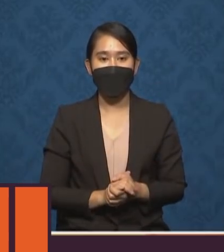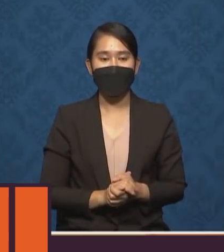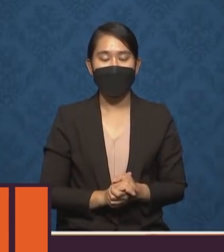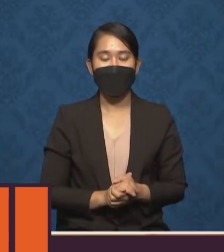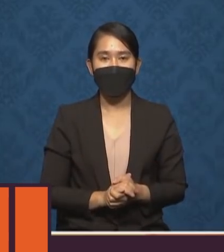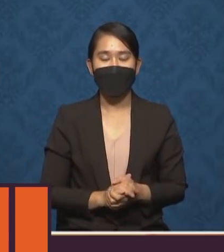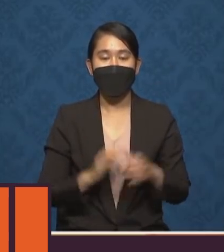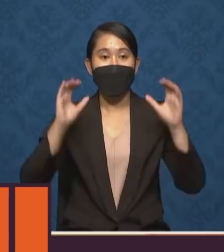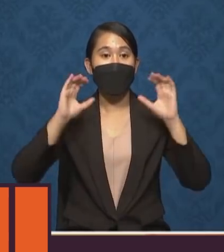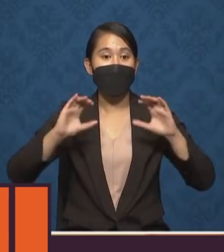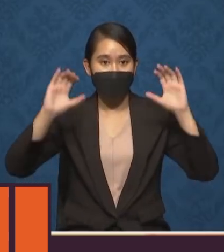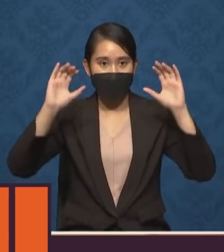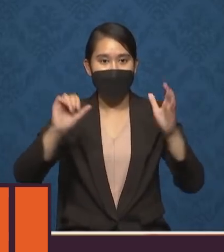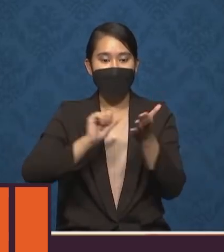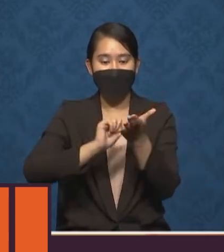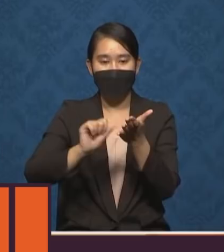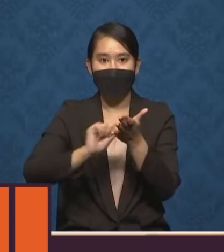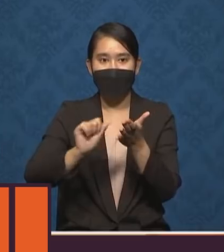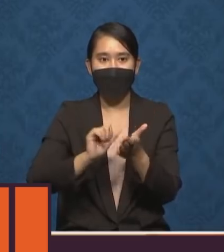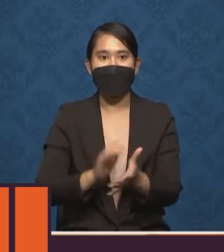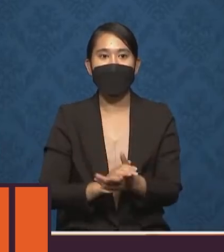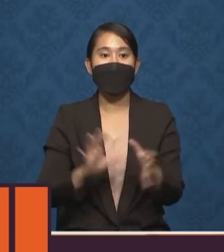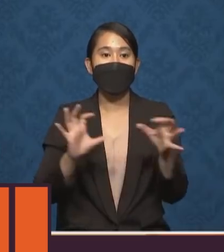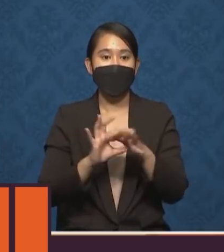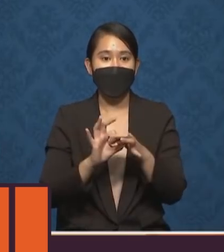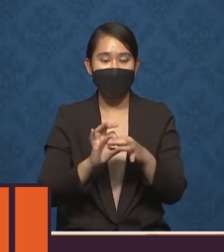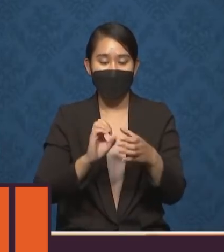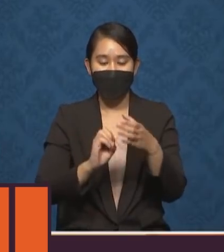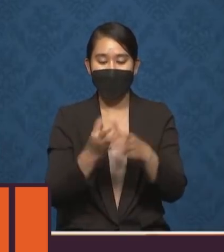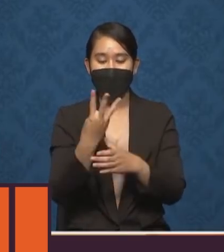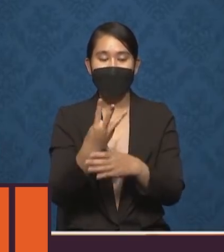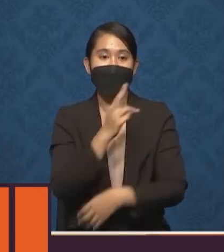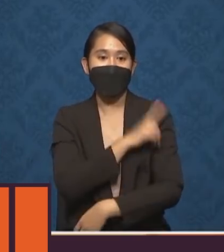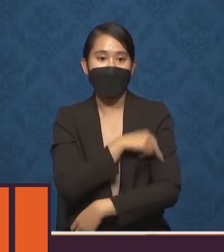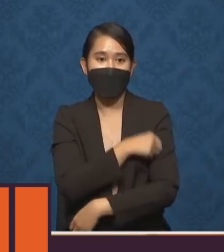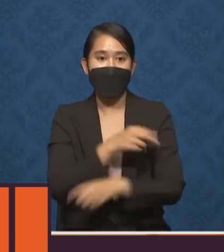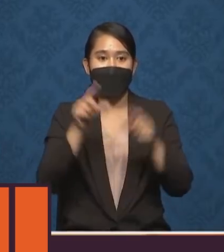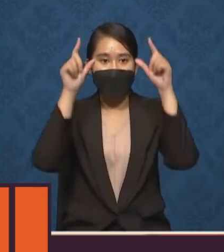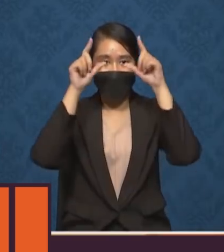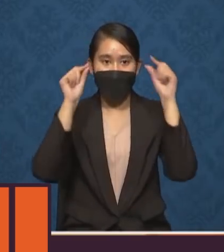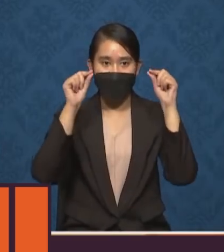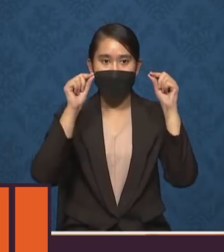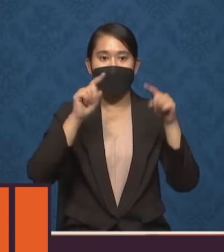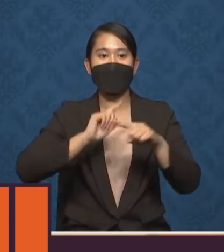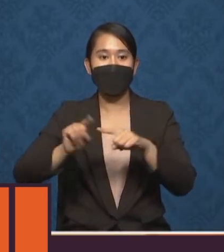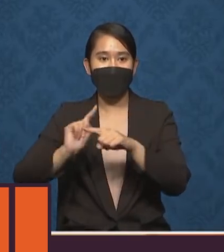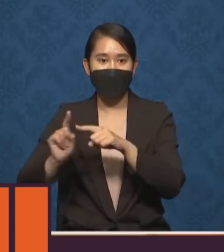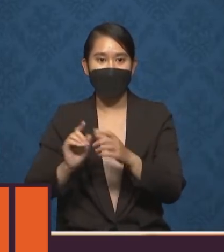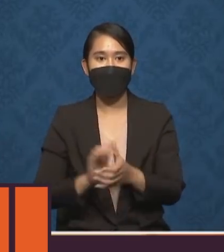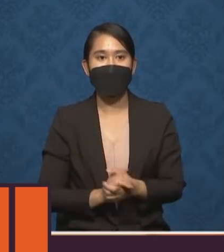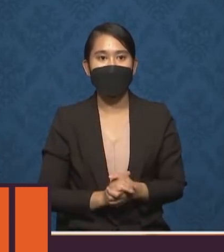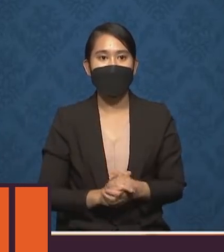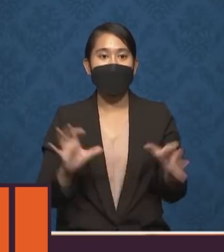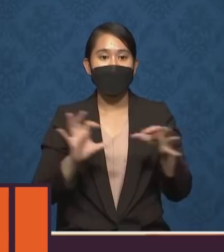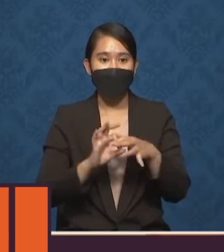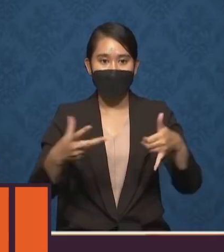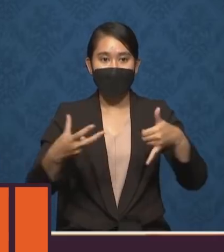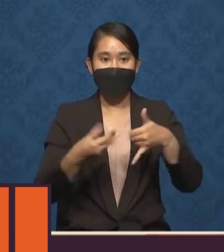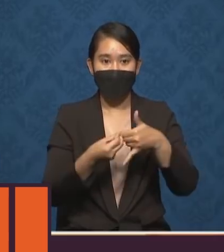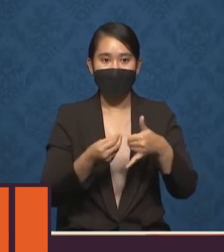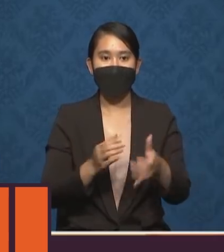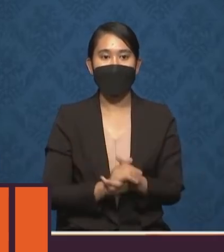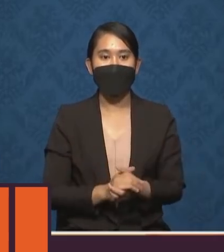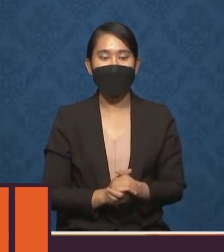รัฐบาลปฏิรูประบบสวัสดิการให้กับบุคลากรทางการแพทย์และบุคลากรด่านหน้าทางด้านการฉีดวัคซีน